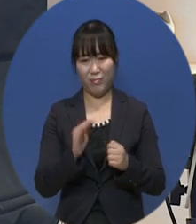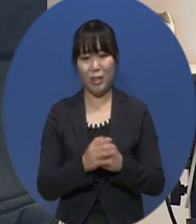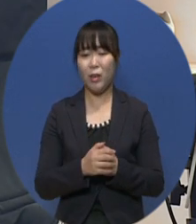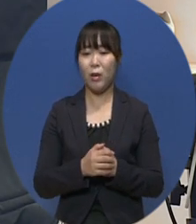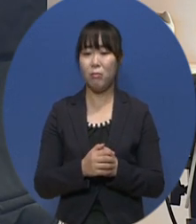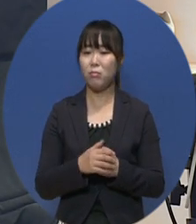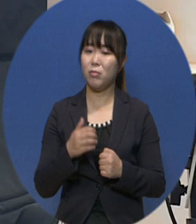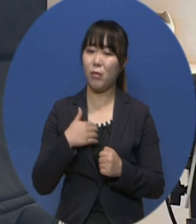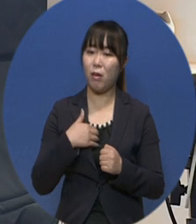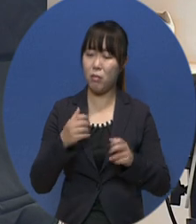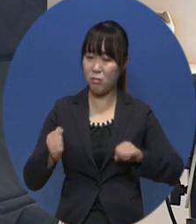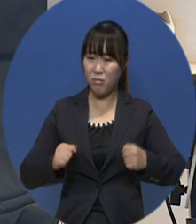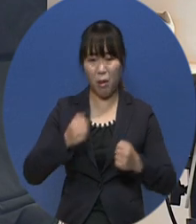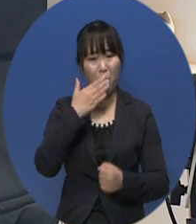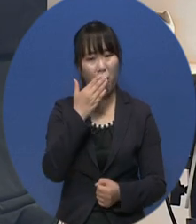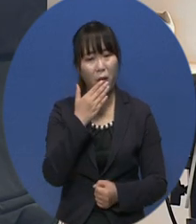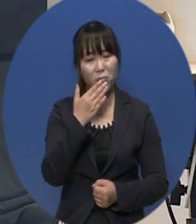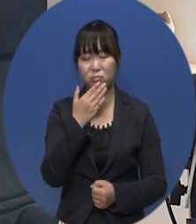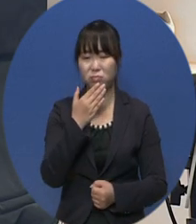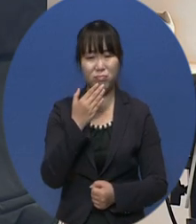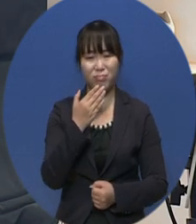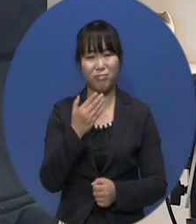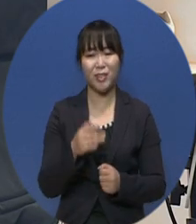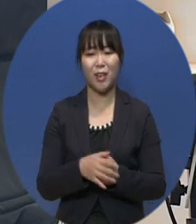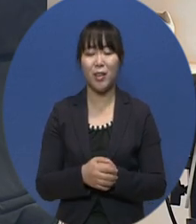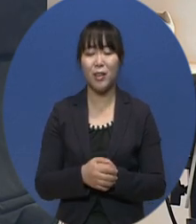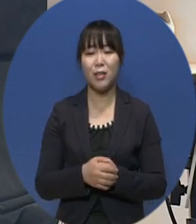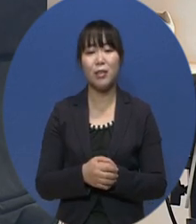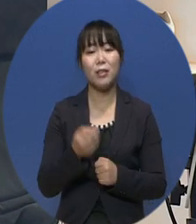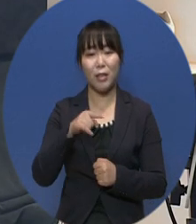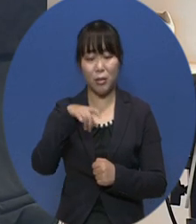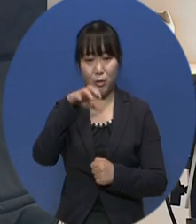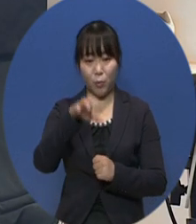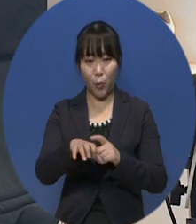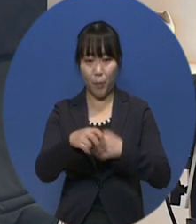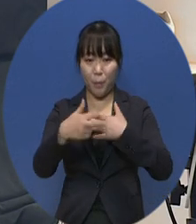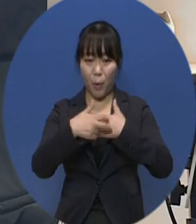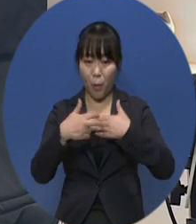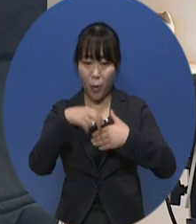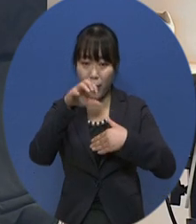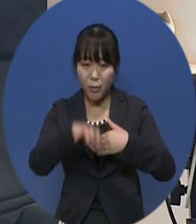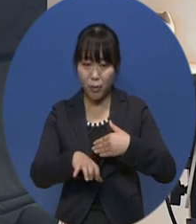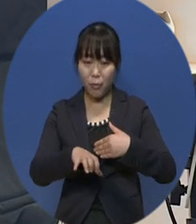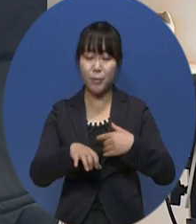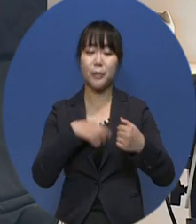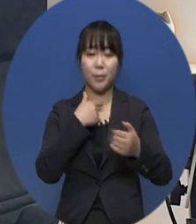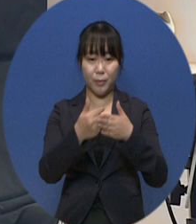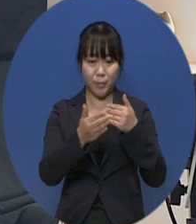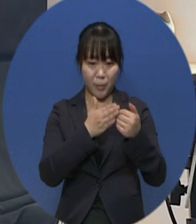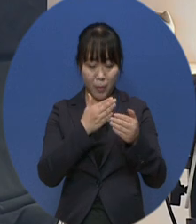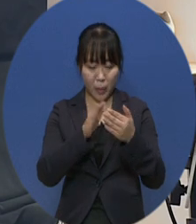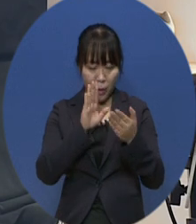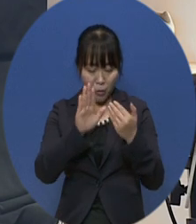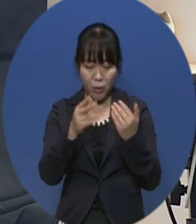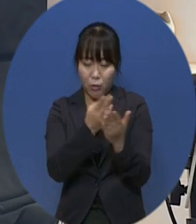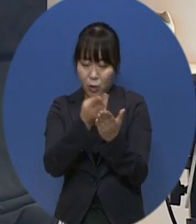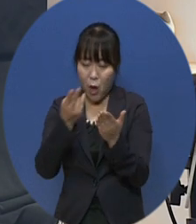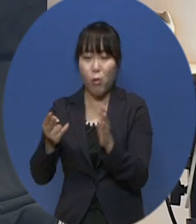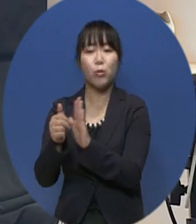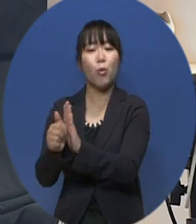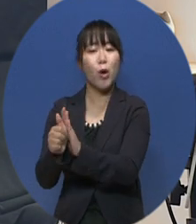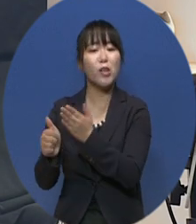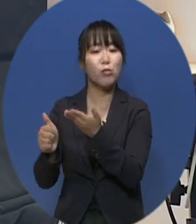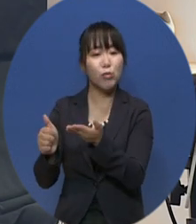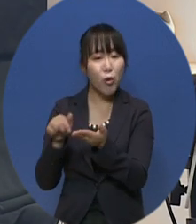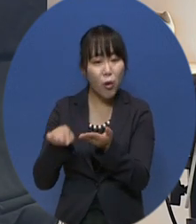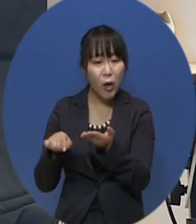어떻게 뭐 스키를 다시 타보겠어? 네. 근데 여기서 하게 이렇게 재활병원에서 그걸 하고 네. 퇴원할 수 있게 도와주는 것 그런